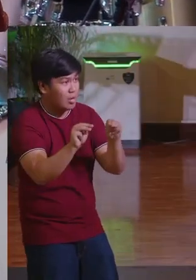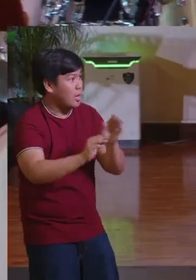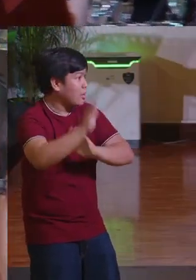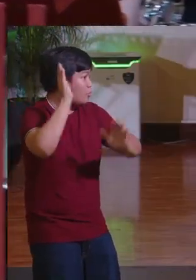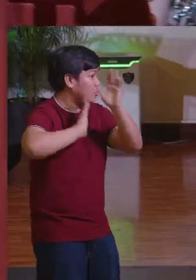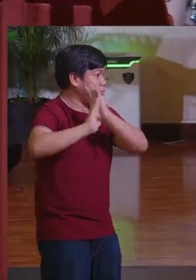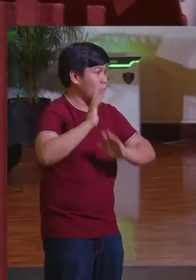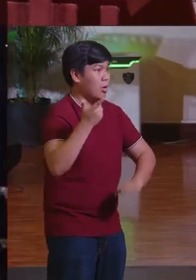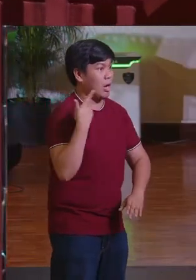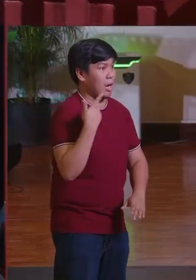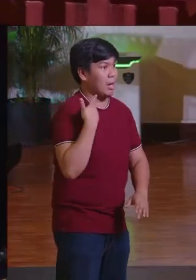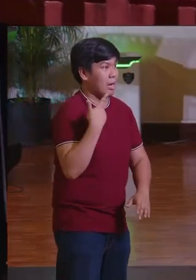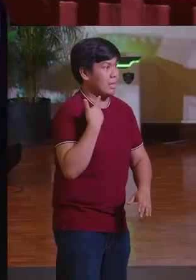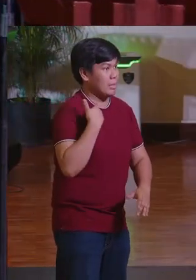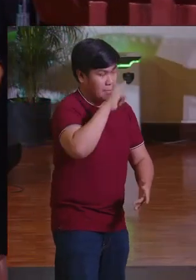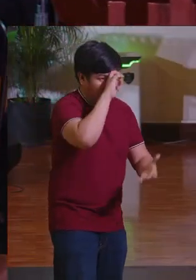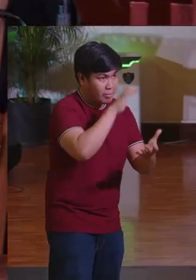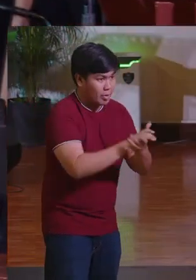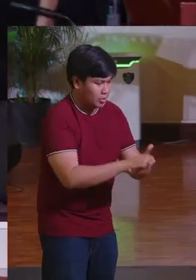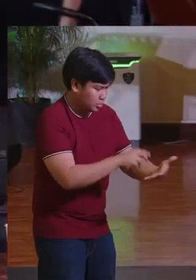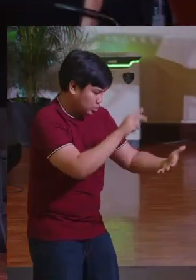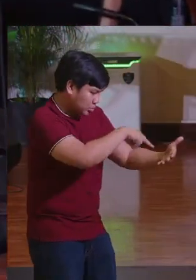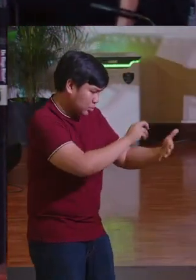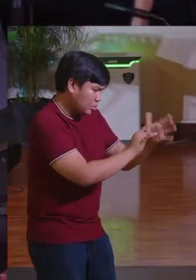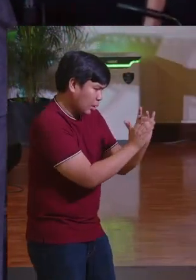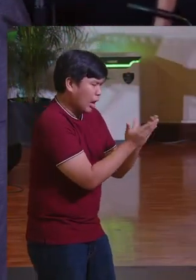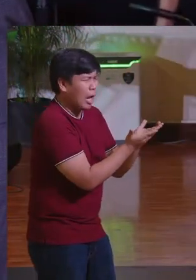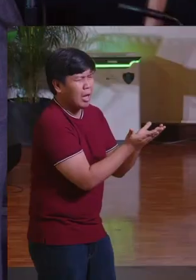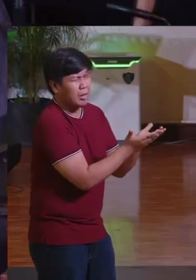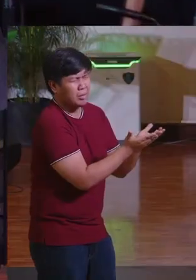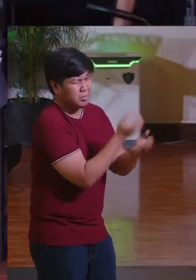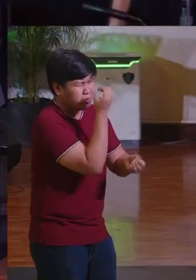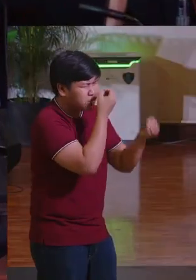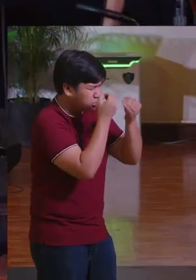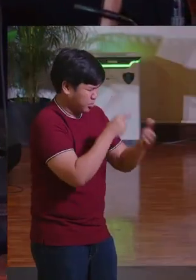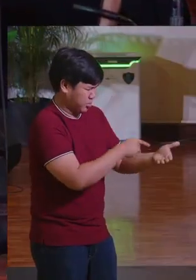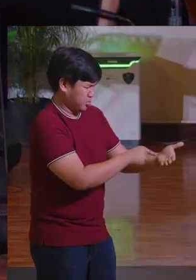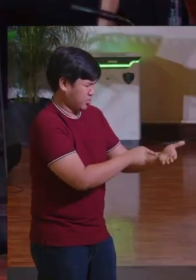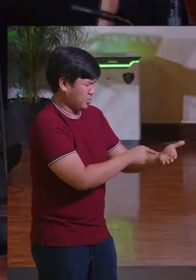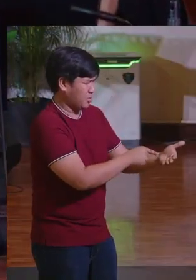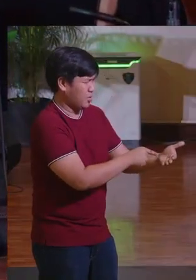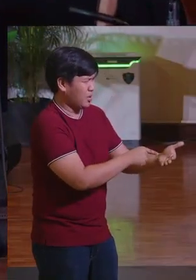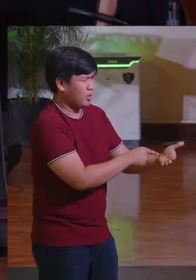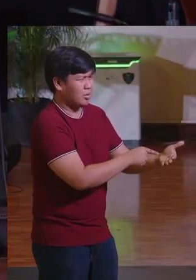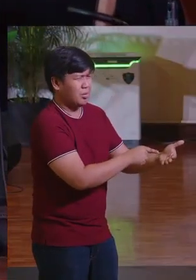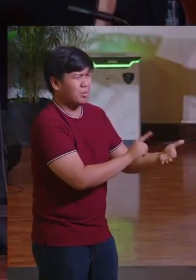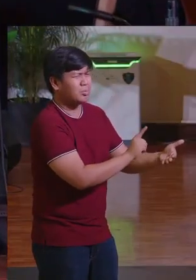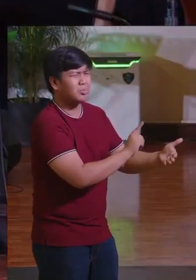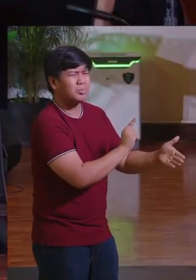siguro, nung hindi pa tayo mananampalataya, pag binabasa natin ang Biblia, ang labo di ba? Ano ba naman ito? Ang labo nito.